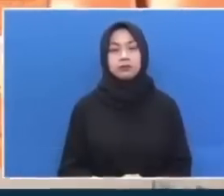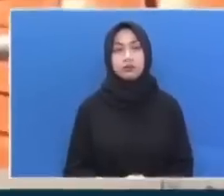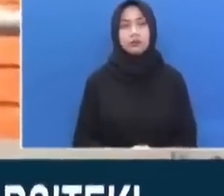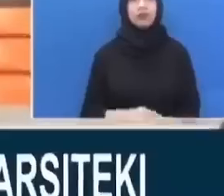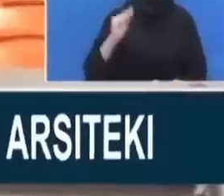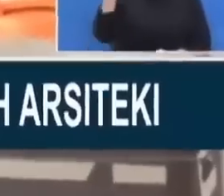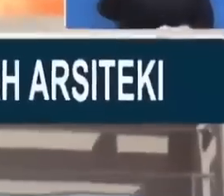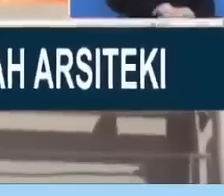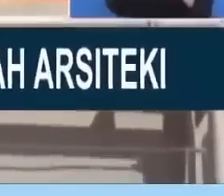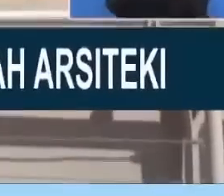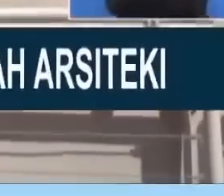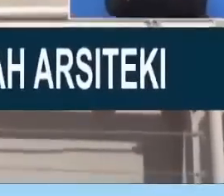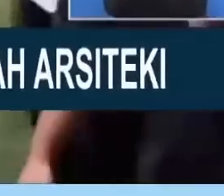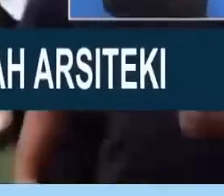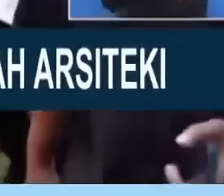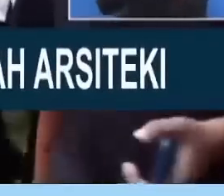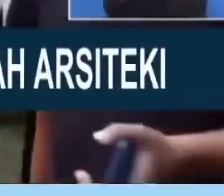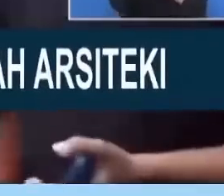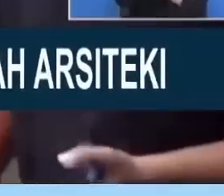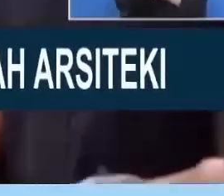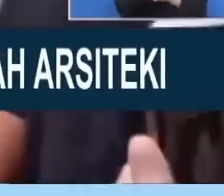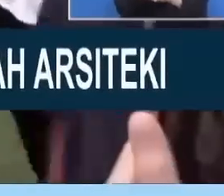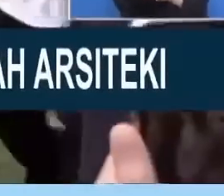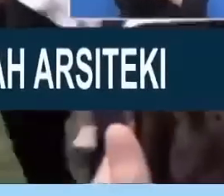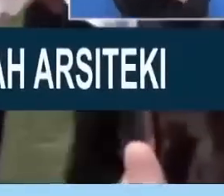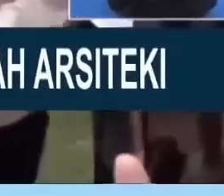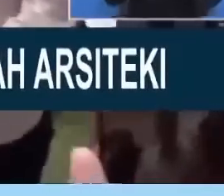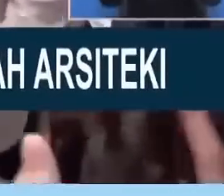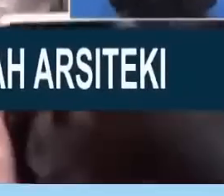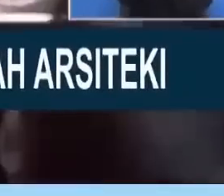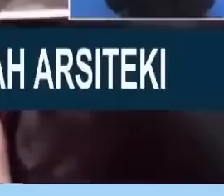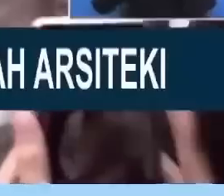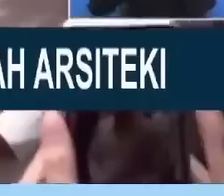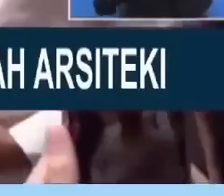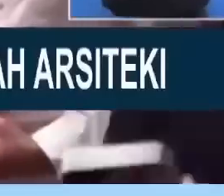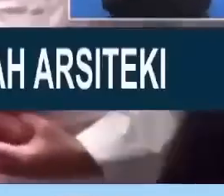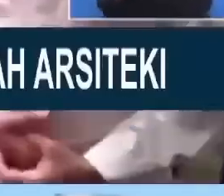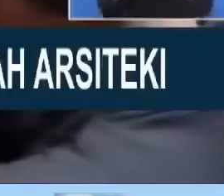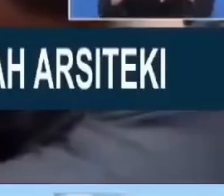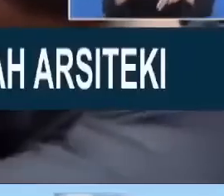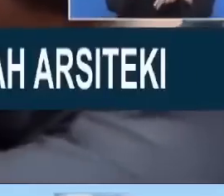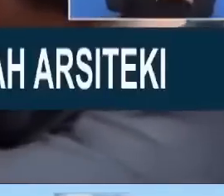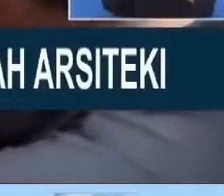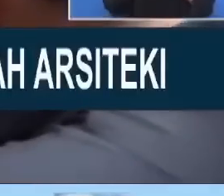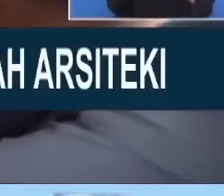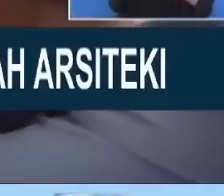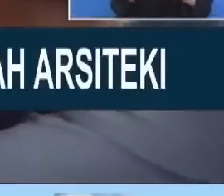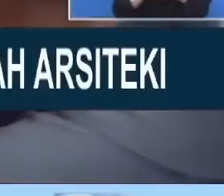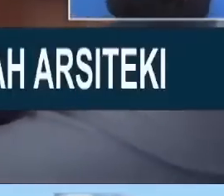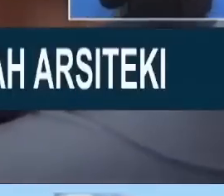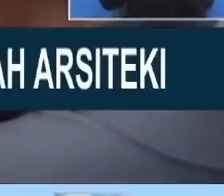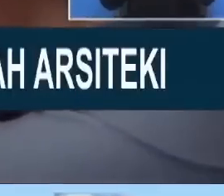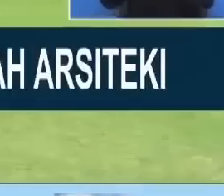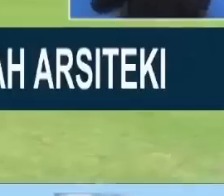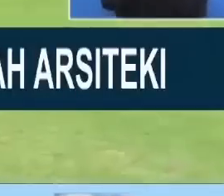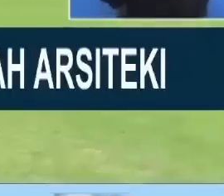Ketua Umum PSSI Erick Thohir menjamin perbaikan sepak bola tanah air tidak dalam konteks politik. Ya,